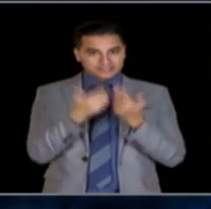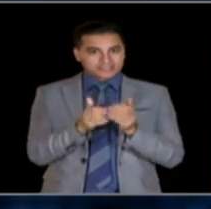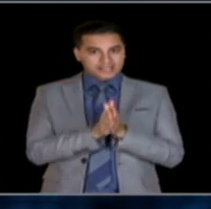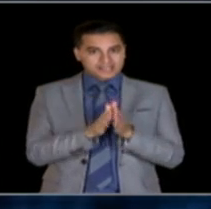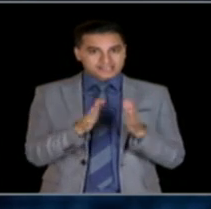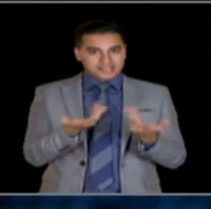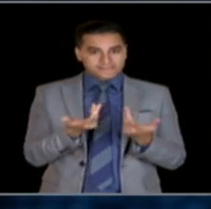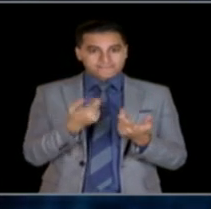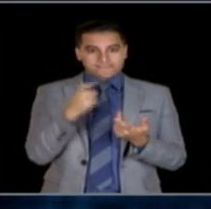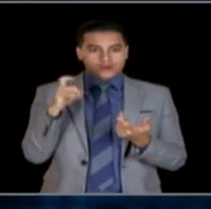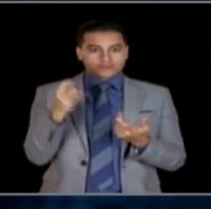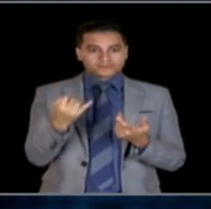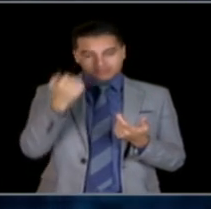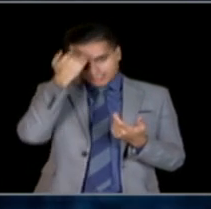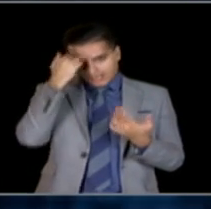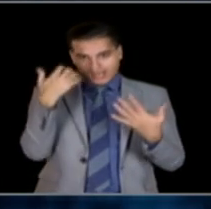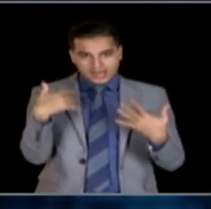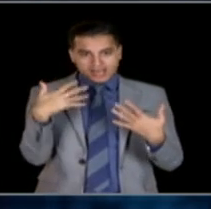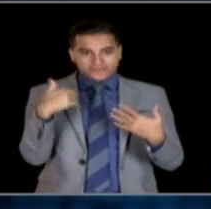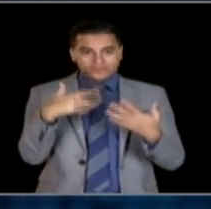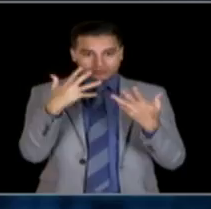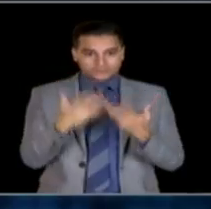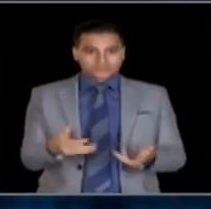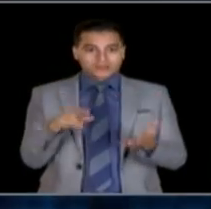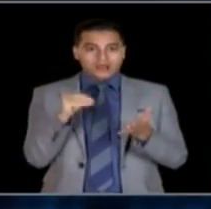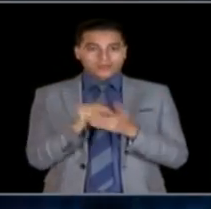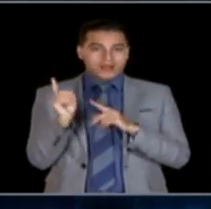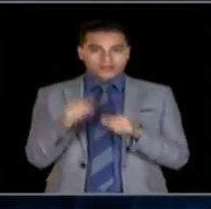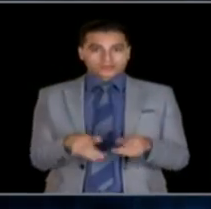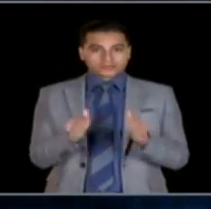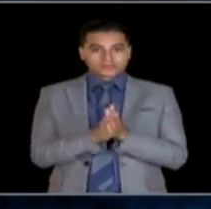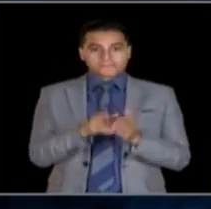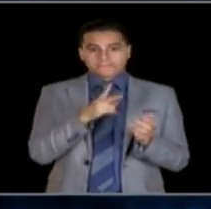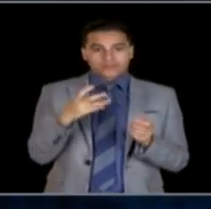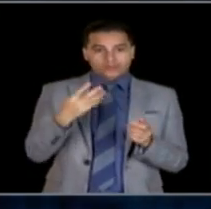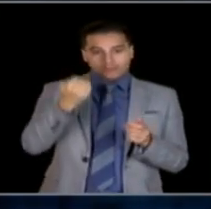بما يساوي 150 ألف جنيه، ويبقى الرصيد لحد دلوقتي